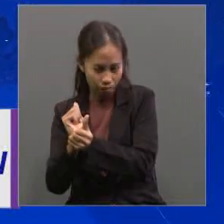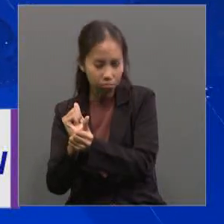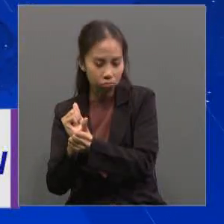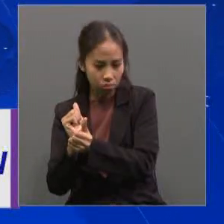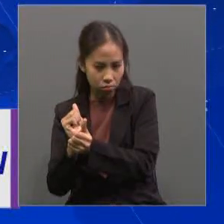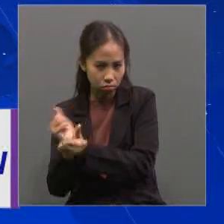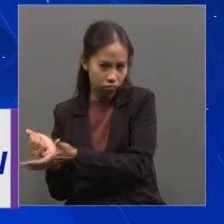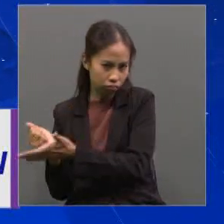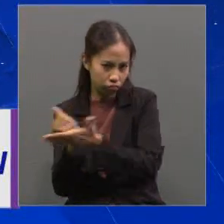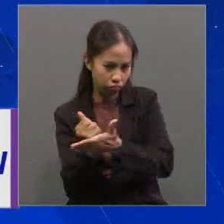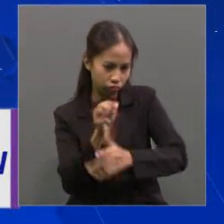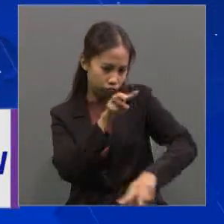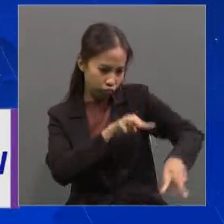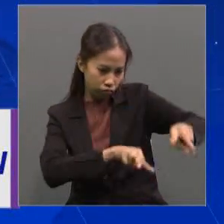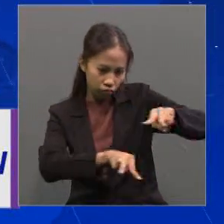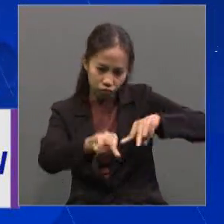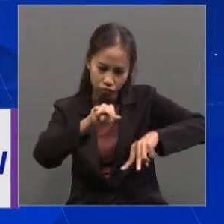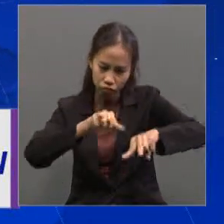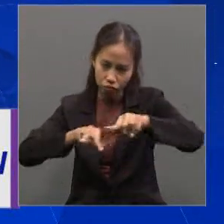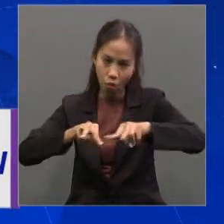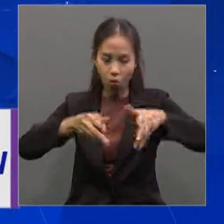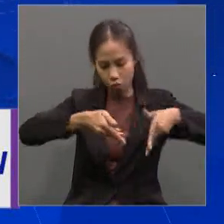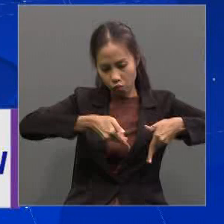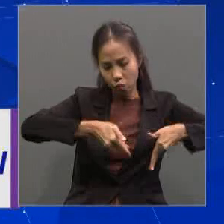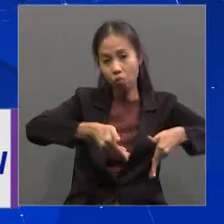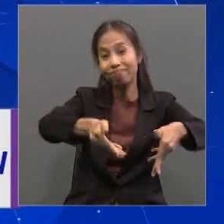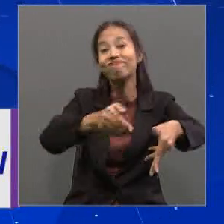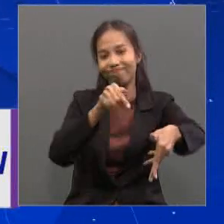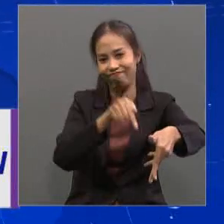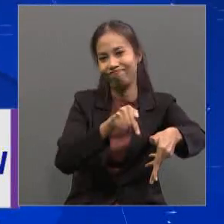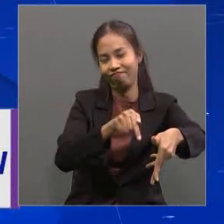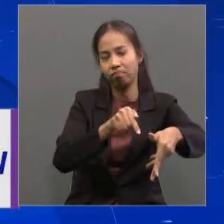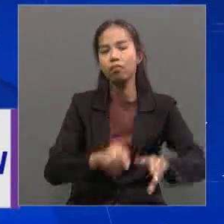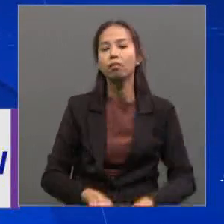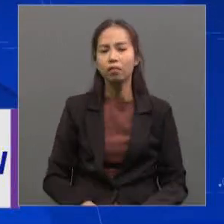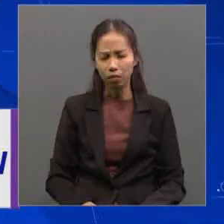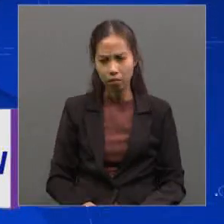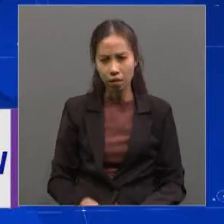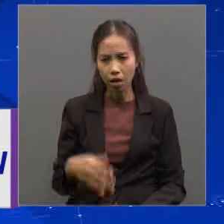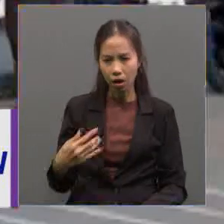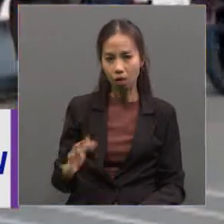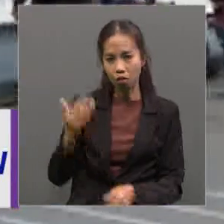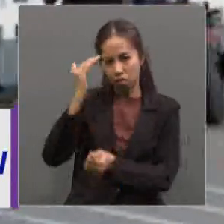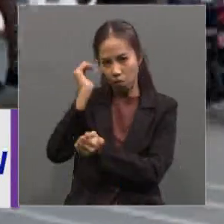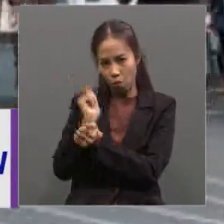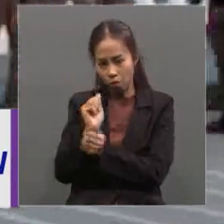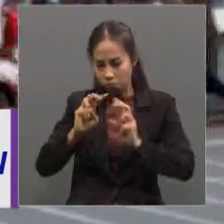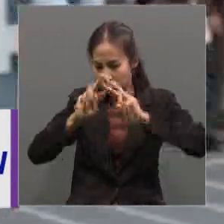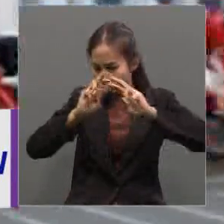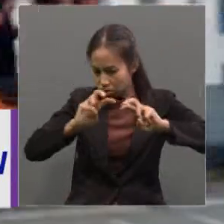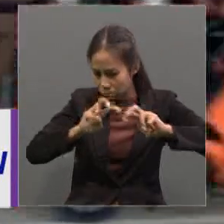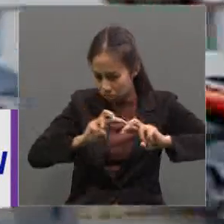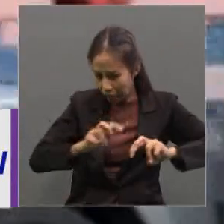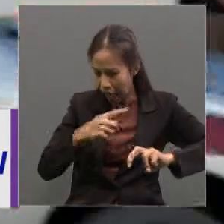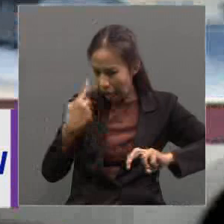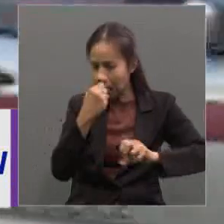ระบุรีให้กำชับสายตรวจออกตรวจตราบริเวณพื้นที่ที่กล่าวเมื่อสักครู่นี้นะครับและให้ชุดสืบสวนเนี่ยไปเสาะห